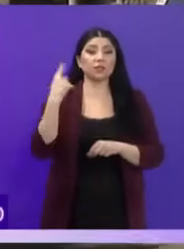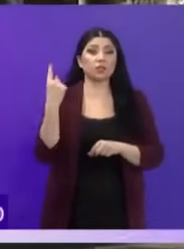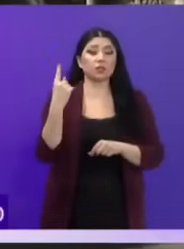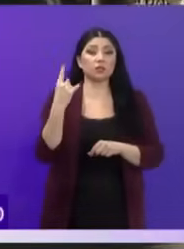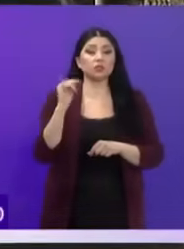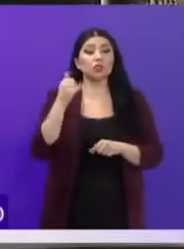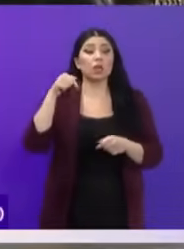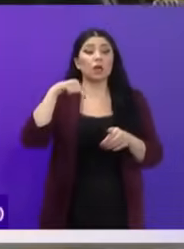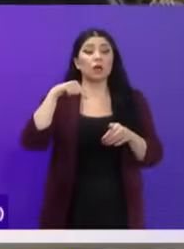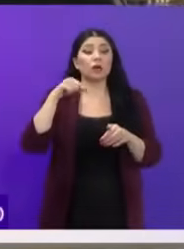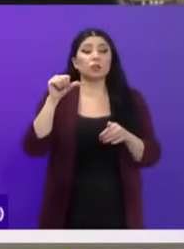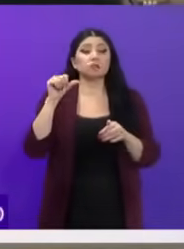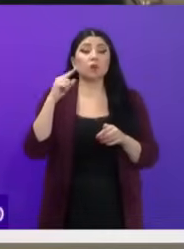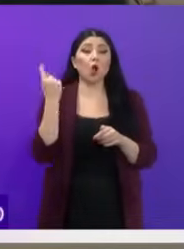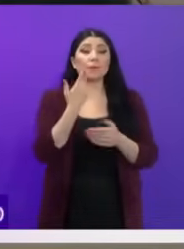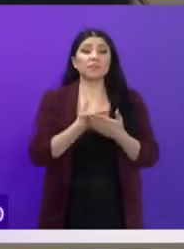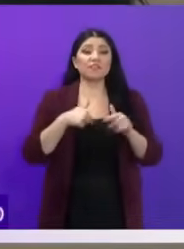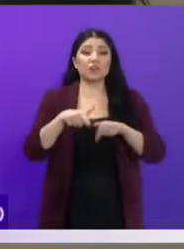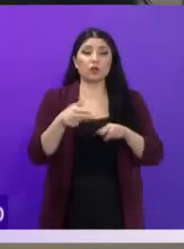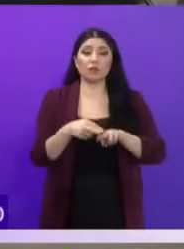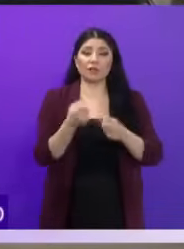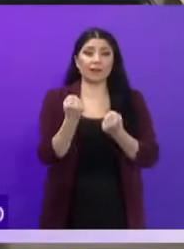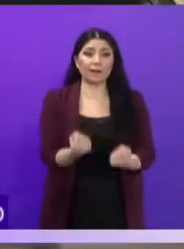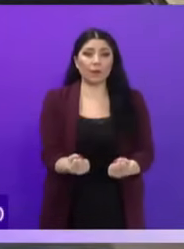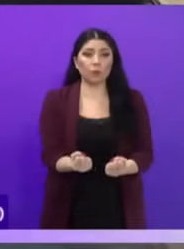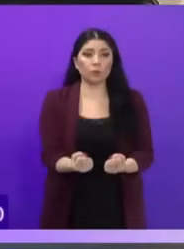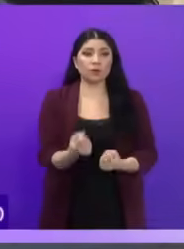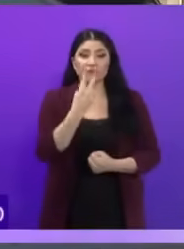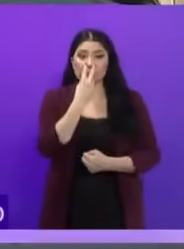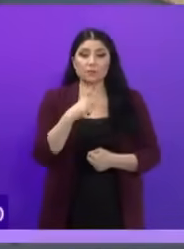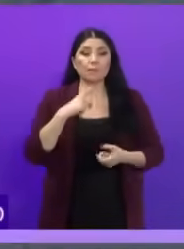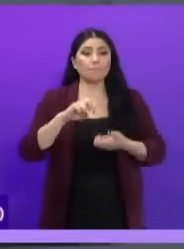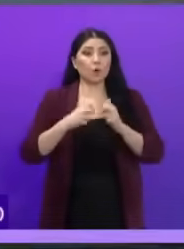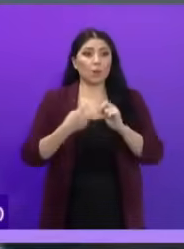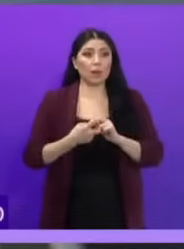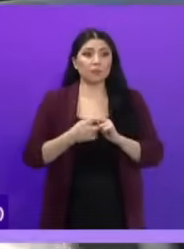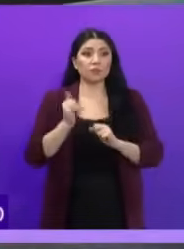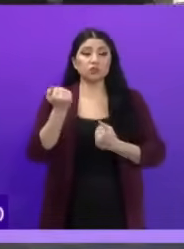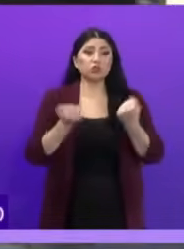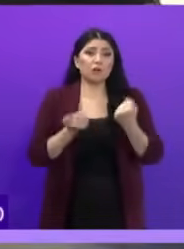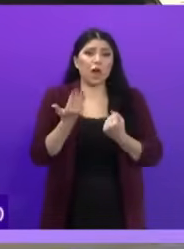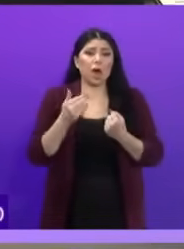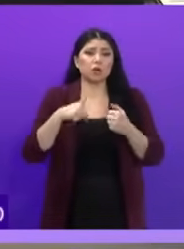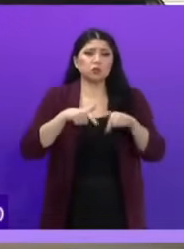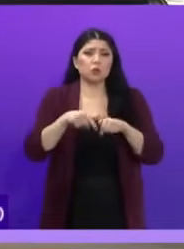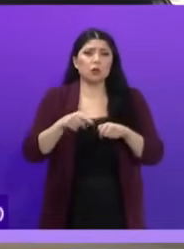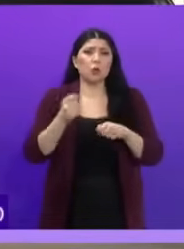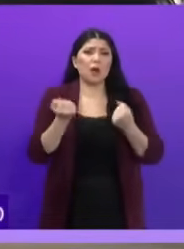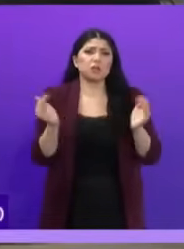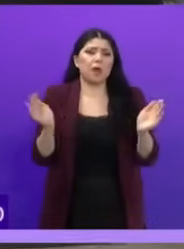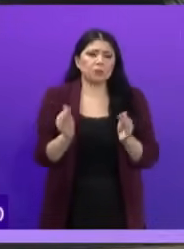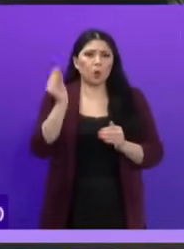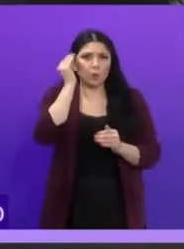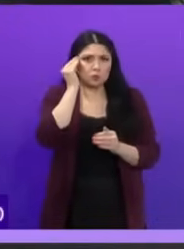pentru că se va circula cu mare dificultate. Vedem că sunt afectați și șoferii care circulă cu mașini mici, au